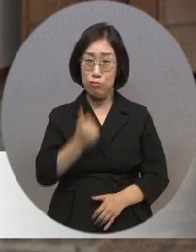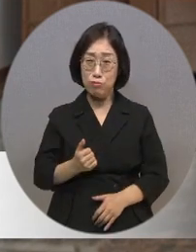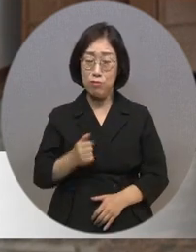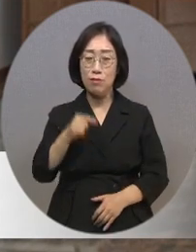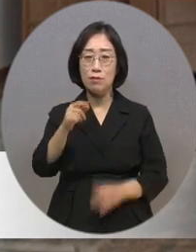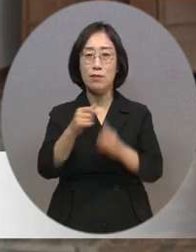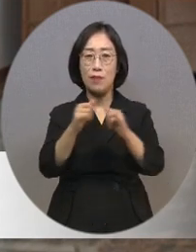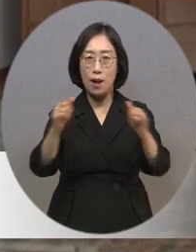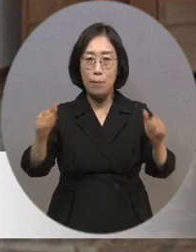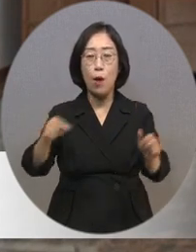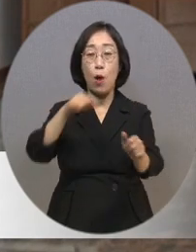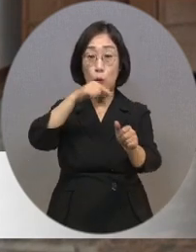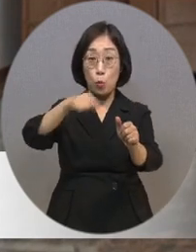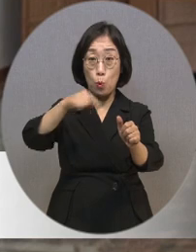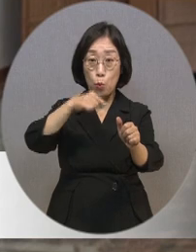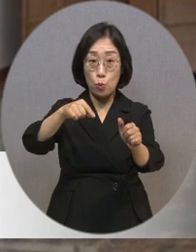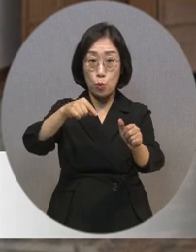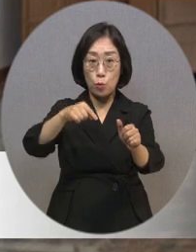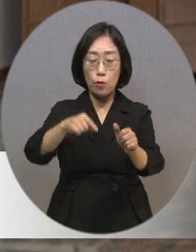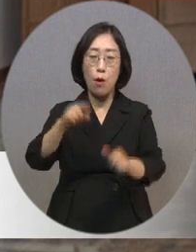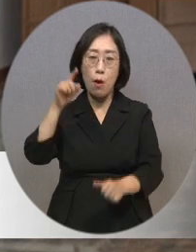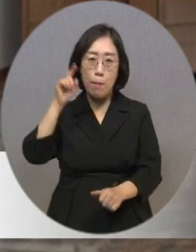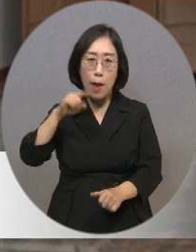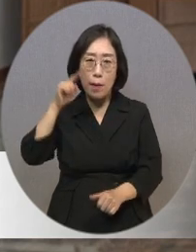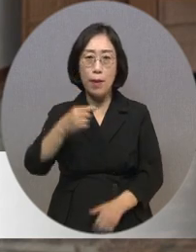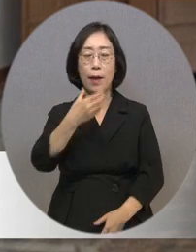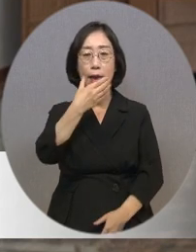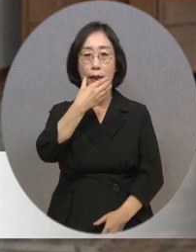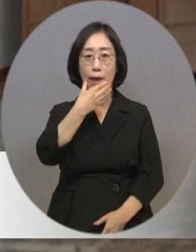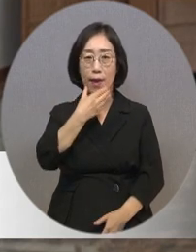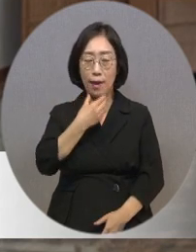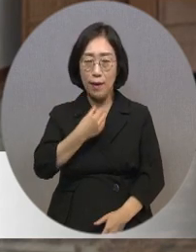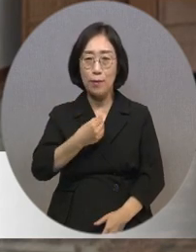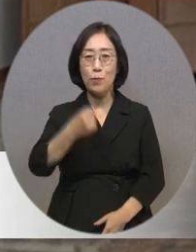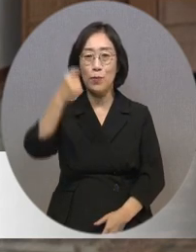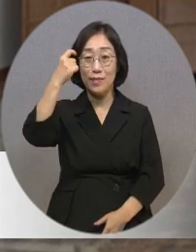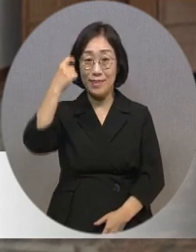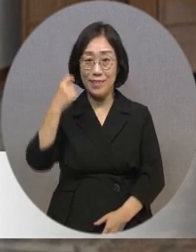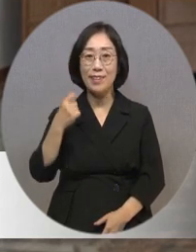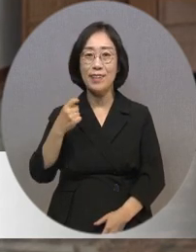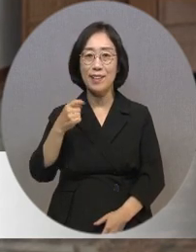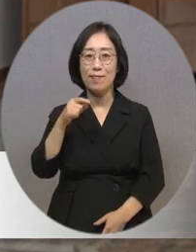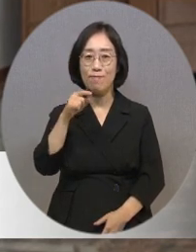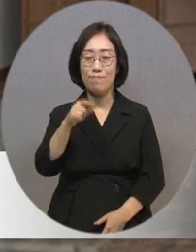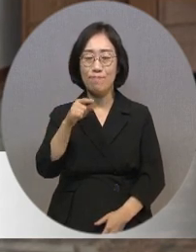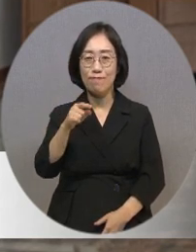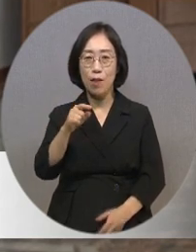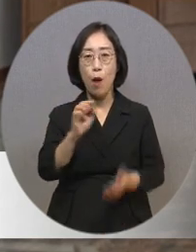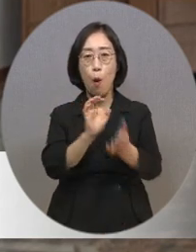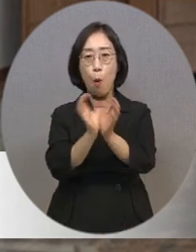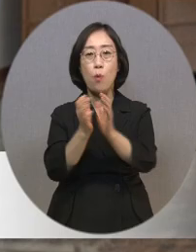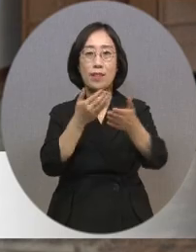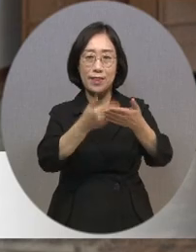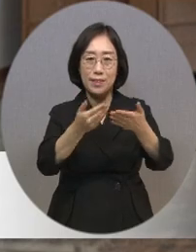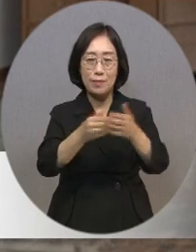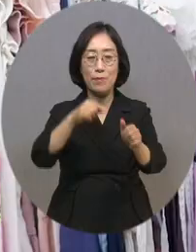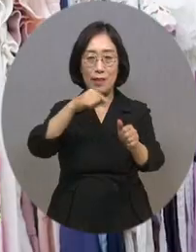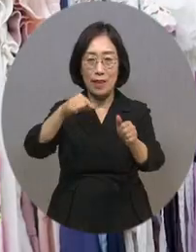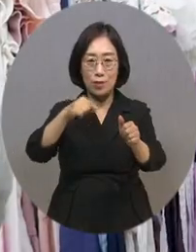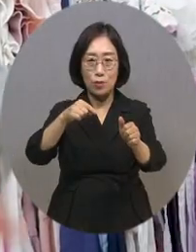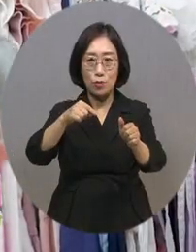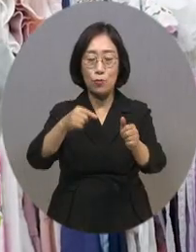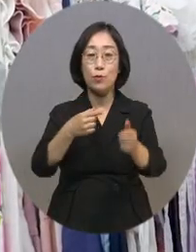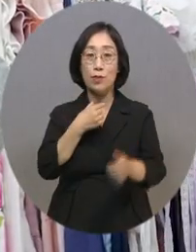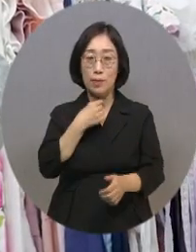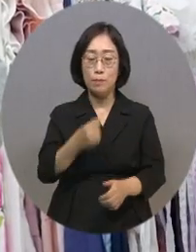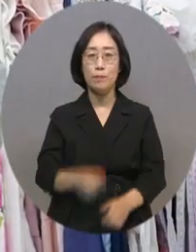그런 분들에게 교육을 통해서 일상에서 행복감을 느끼게 해주는 그런 꽃그림 강습을 하고 싶고.